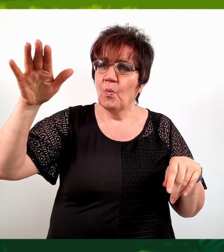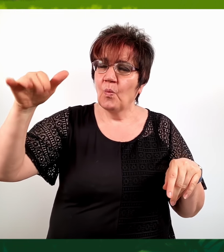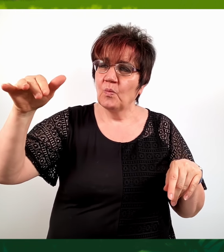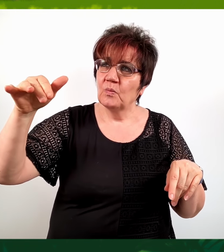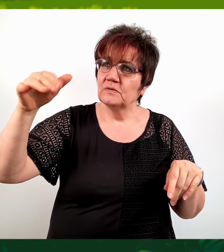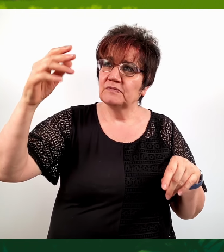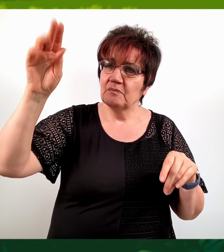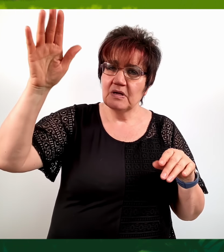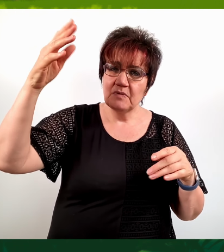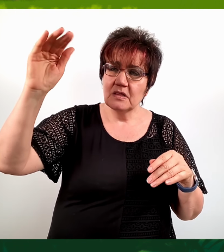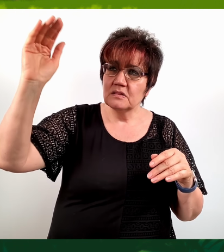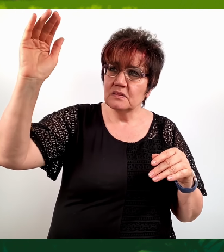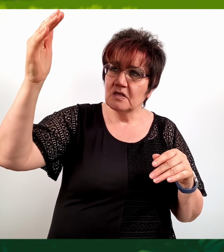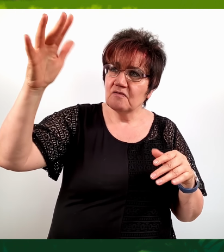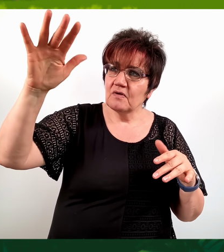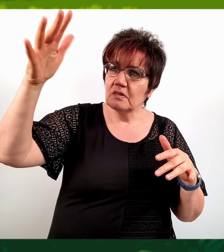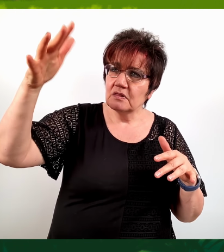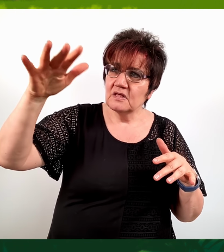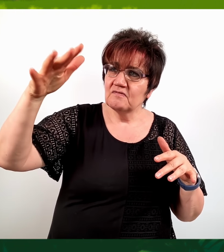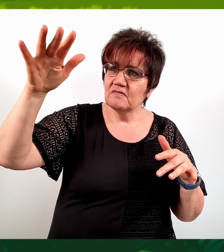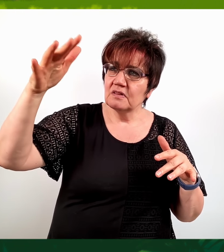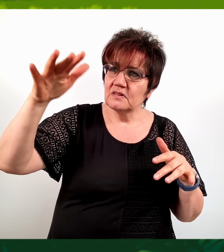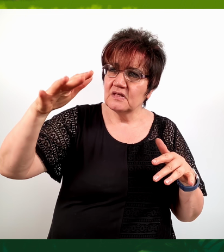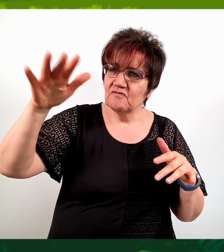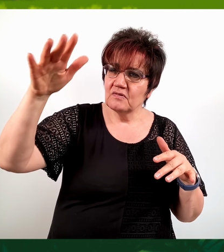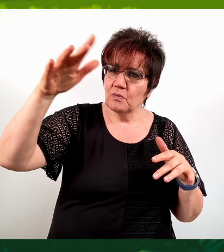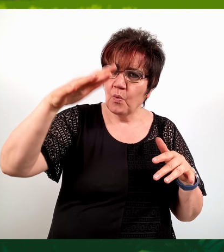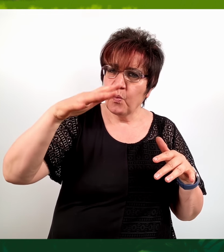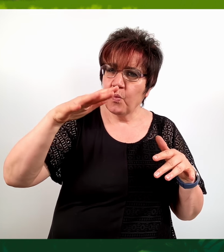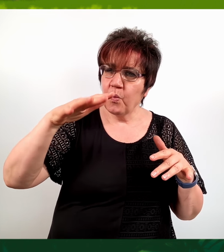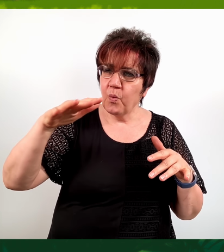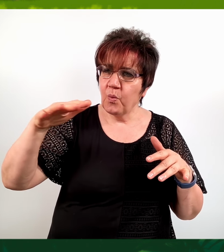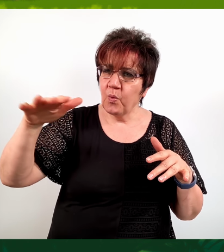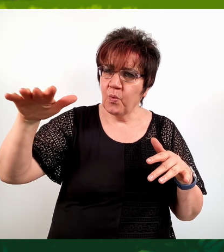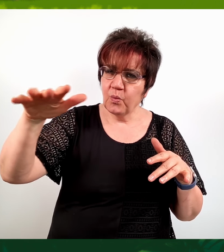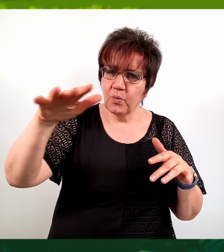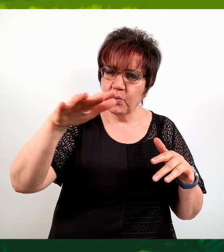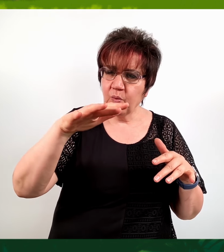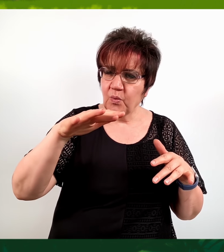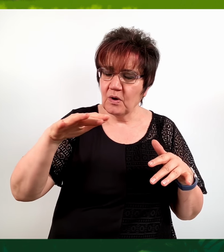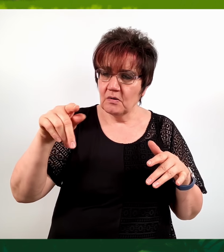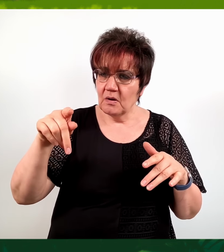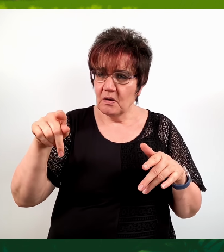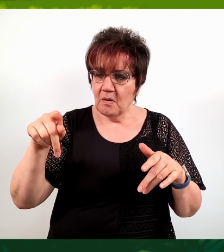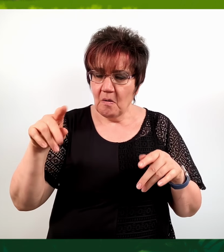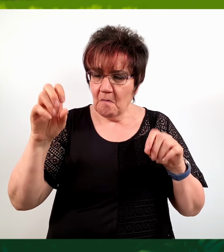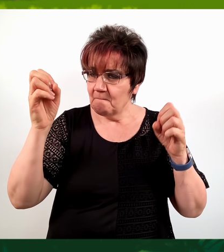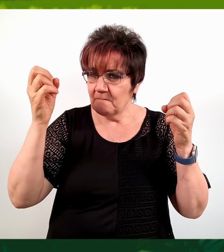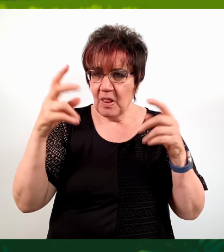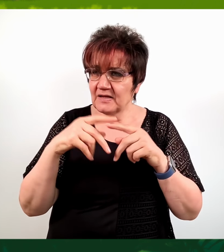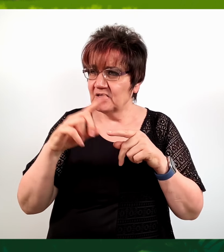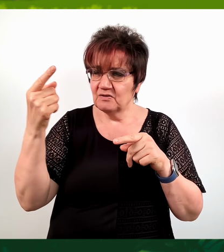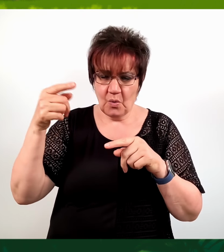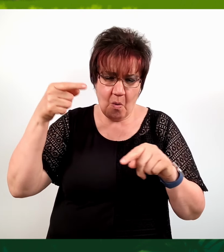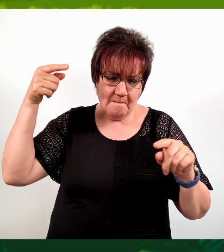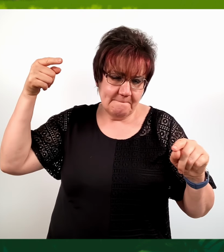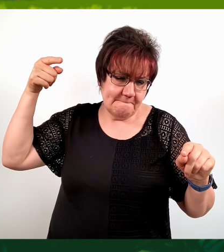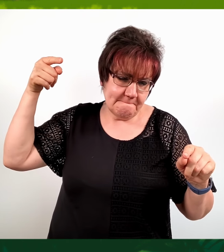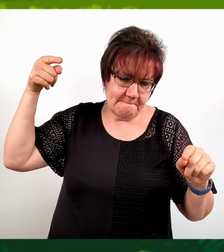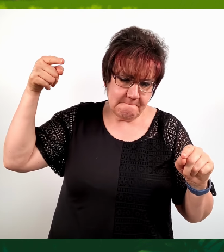Als er immer tiefere und tiefere Kreise zog, stürzte er sich plötzlich mit einer